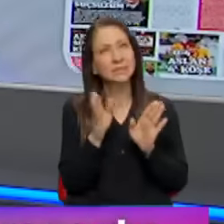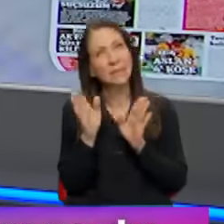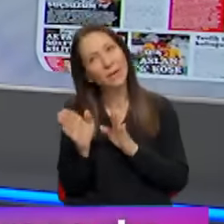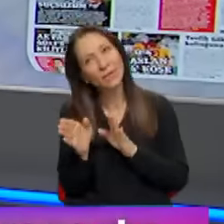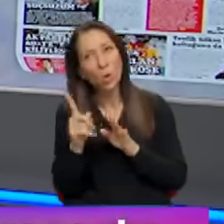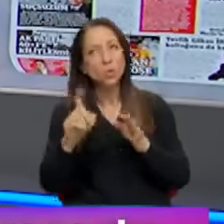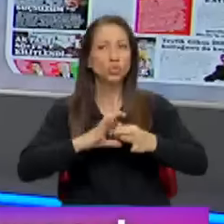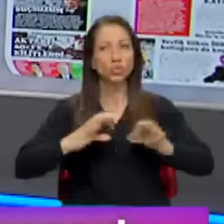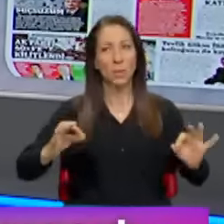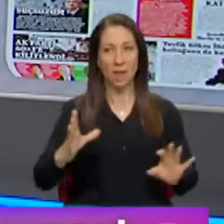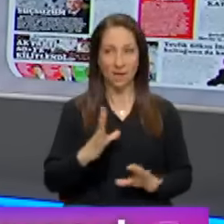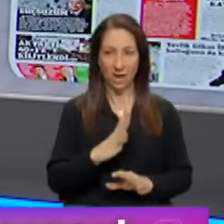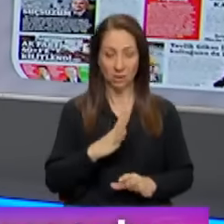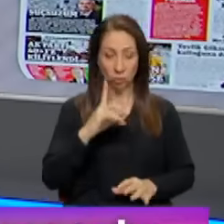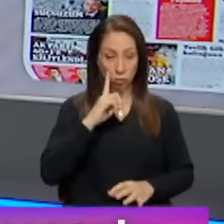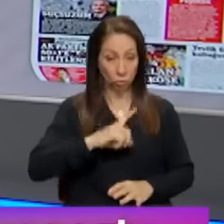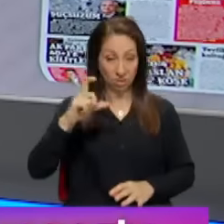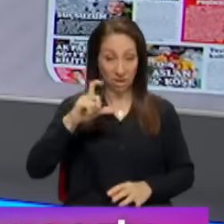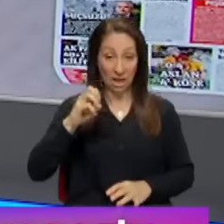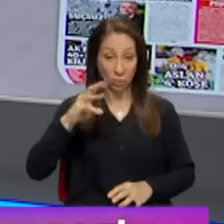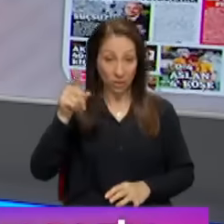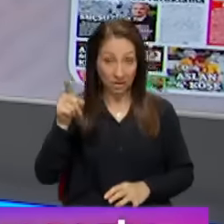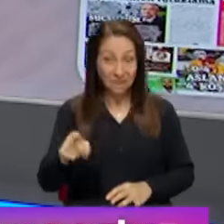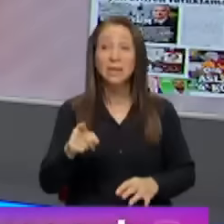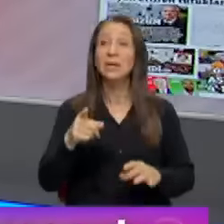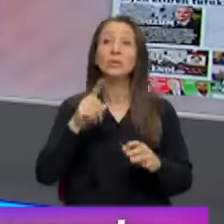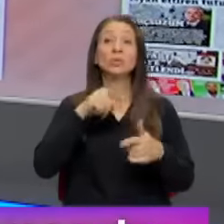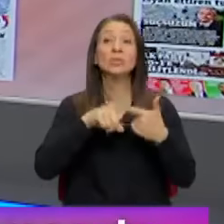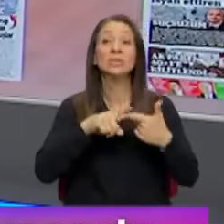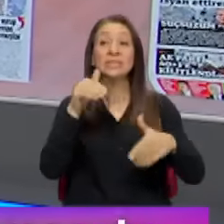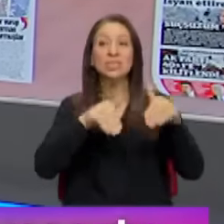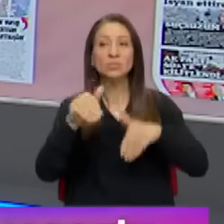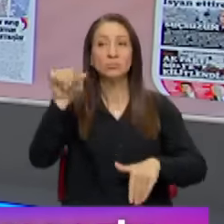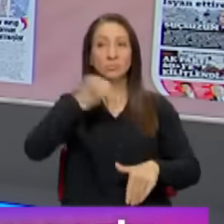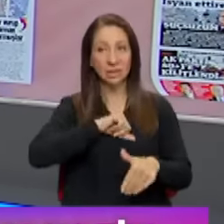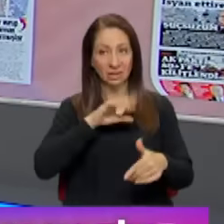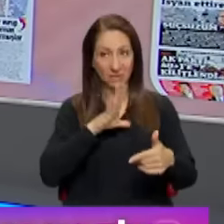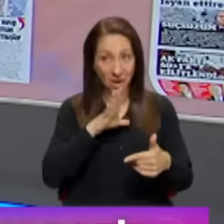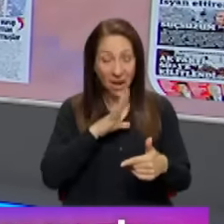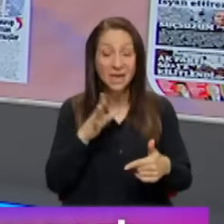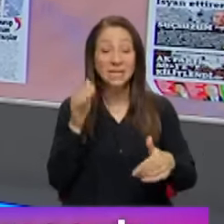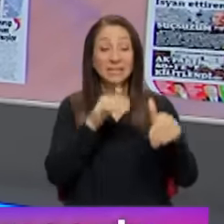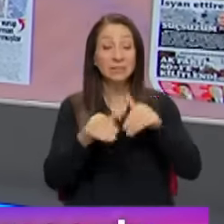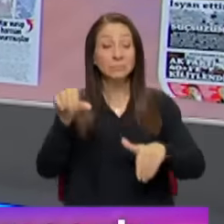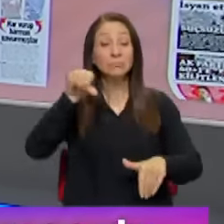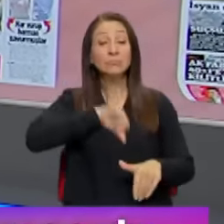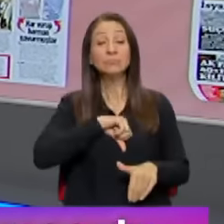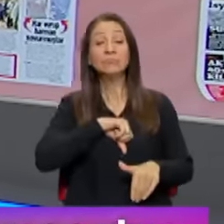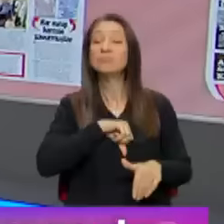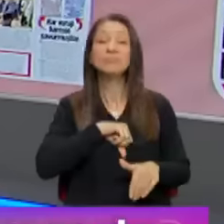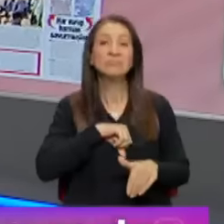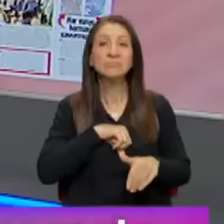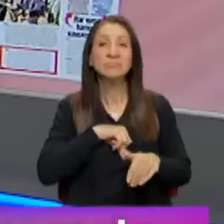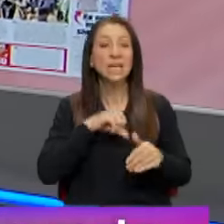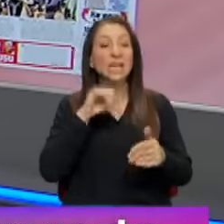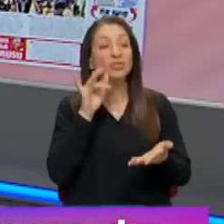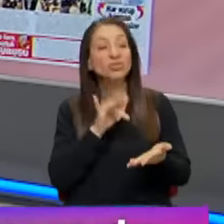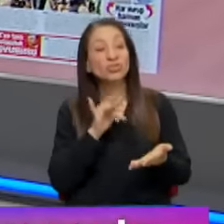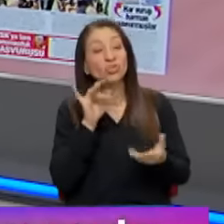o sözler var. Cumhurbaşkanı Erdoğan'ın sözleri. Sonra bir seçim yenilgisi var. Seçim yenilgisinin faturasının